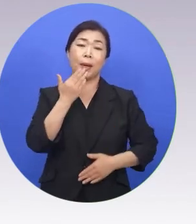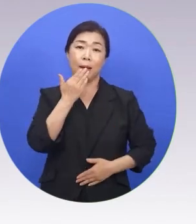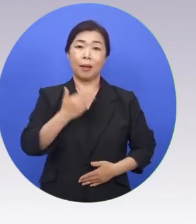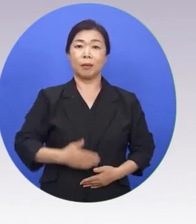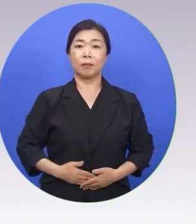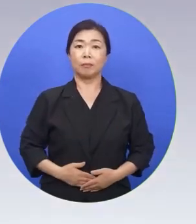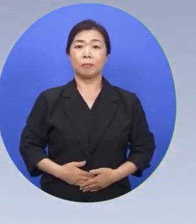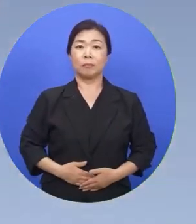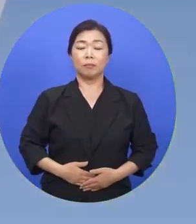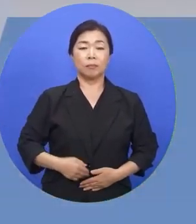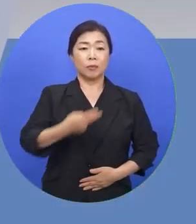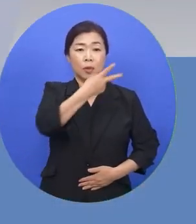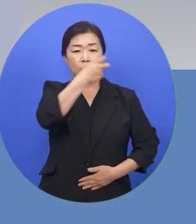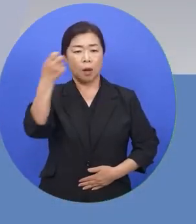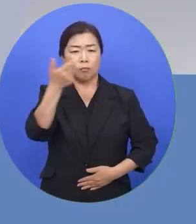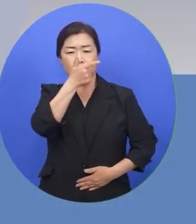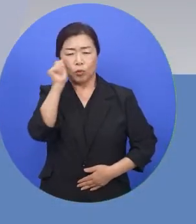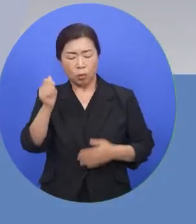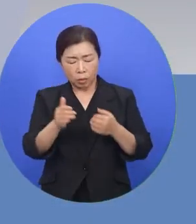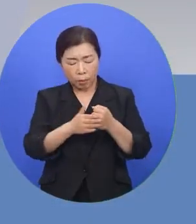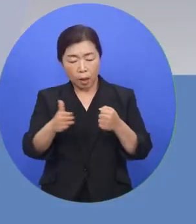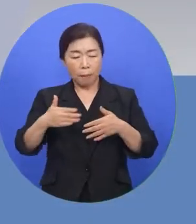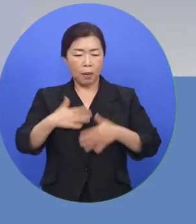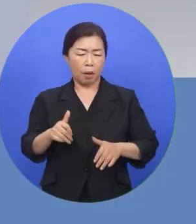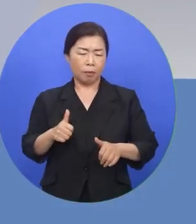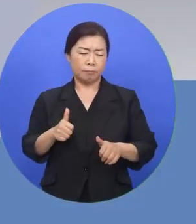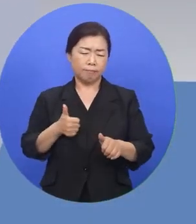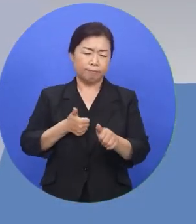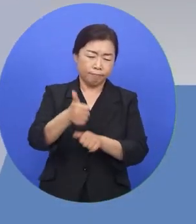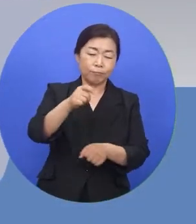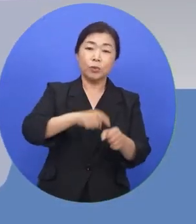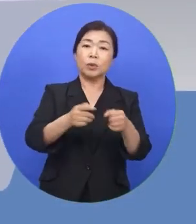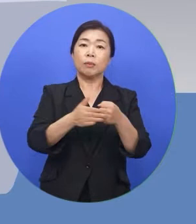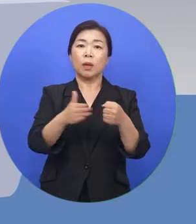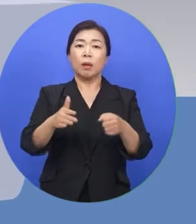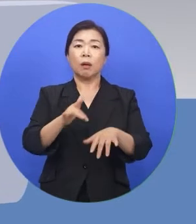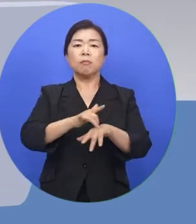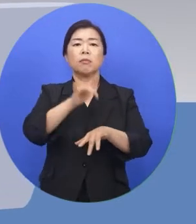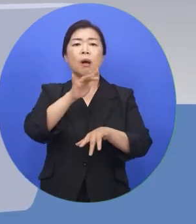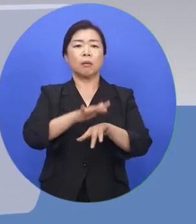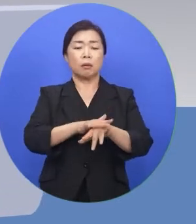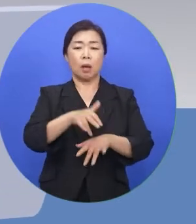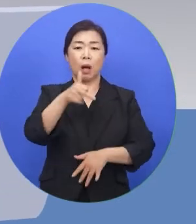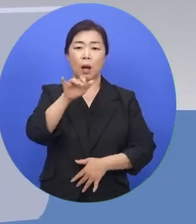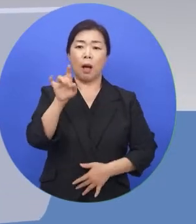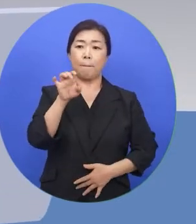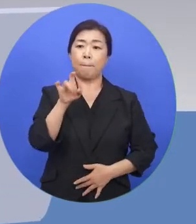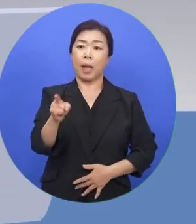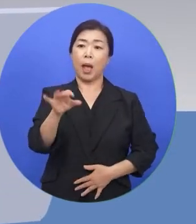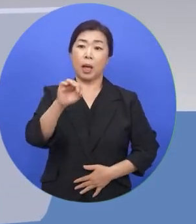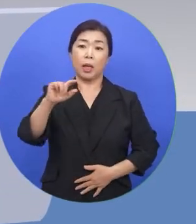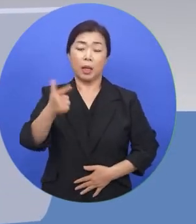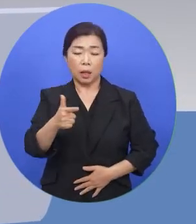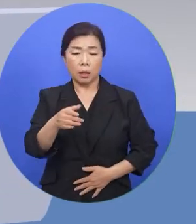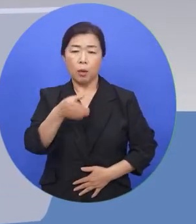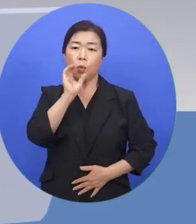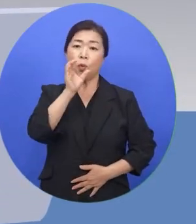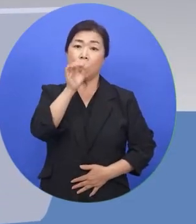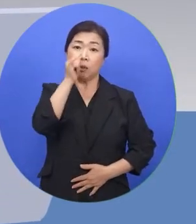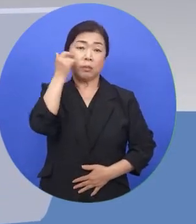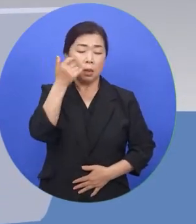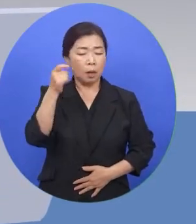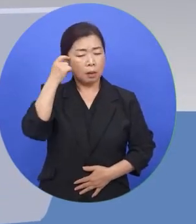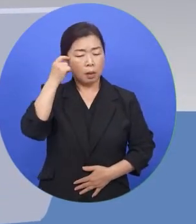있는데요. 수면 부족으로 인한 피곤함을 이기려 습관적으로 카페인 음료를 마시는 것은 아닌지